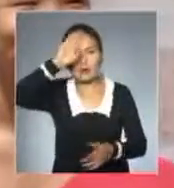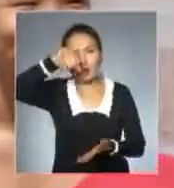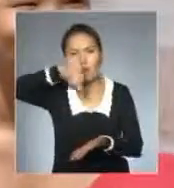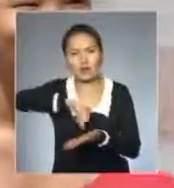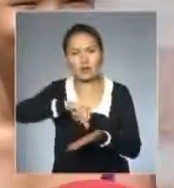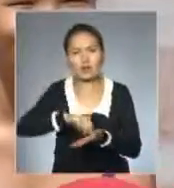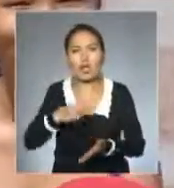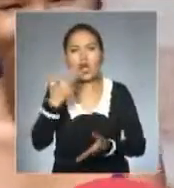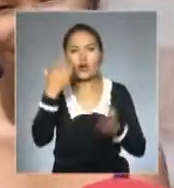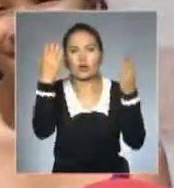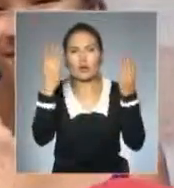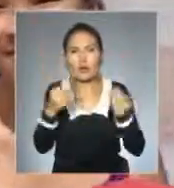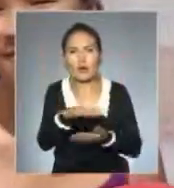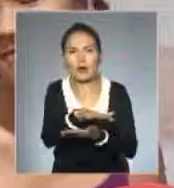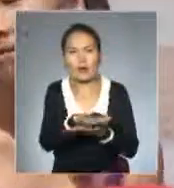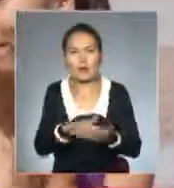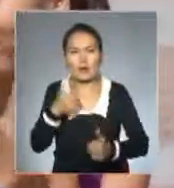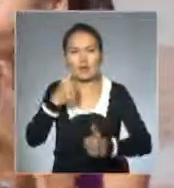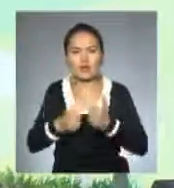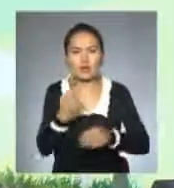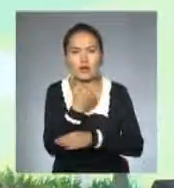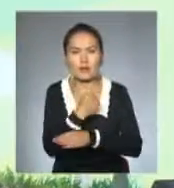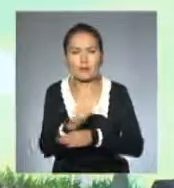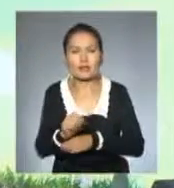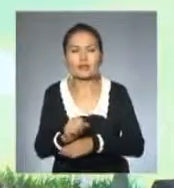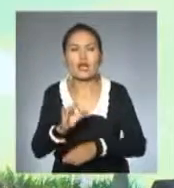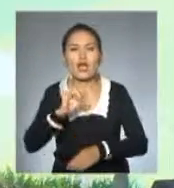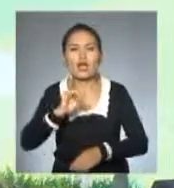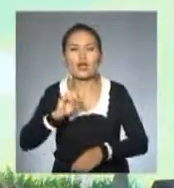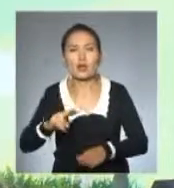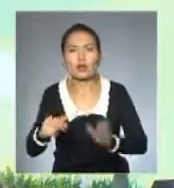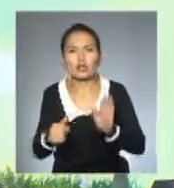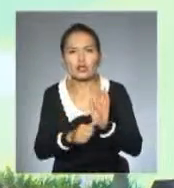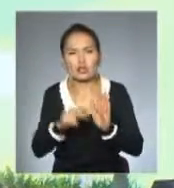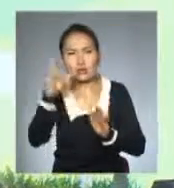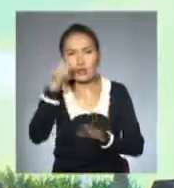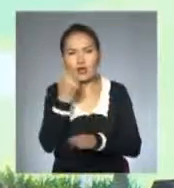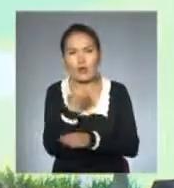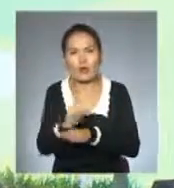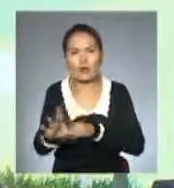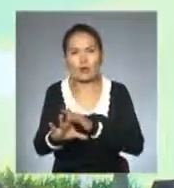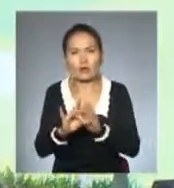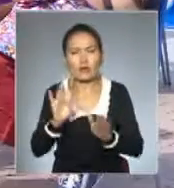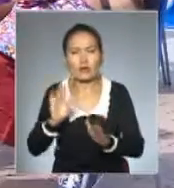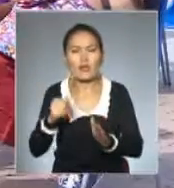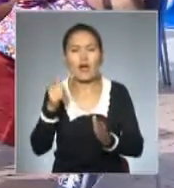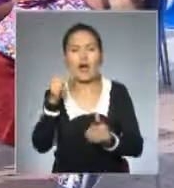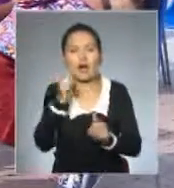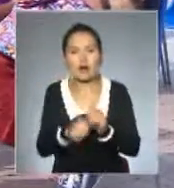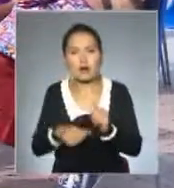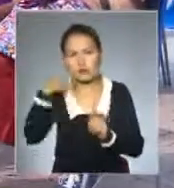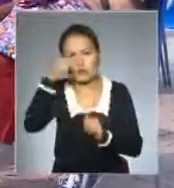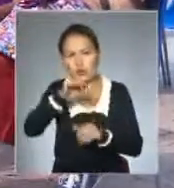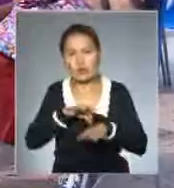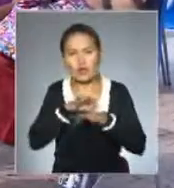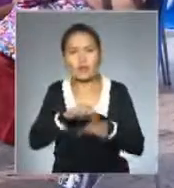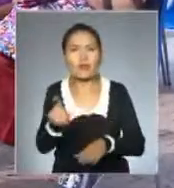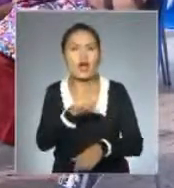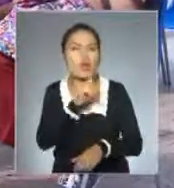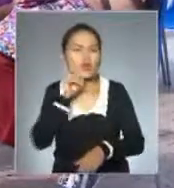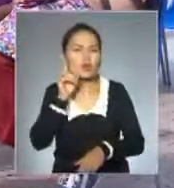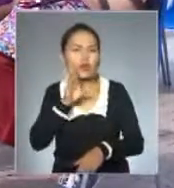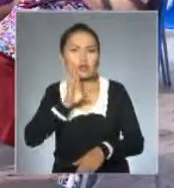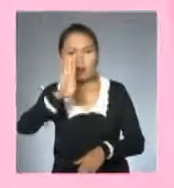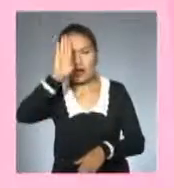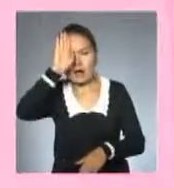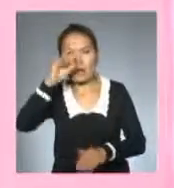түсуде. 3 күнге жалғасатын байқау жеңімпаздары шілденің 6-сы күні белгілі болады. 6 жыл қатарынан бас қала мызда өтіп жатқан жас таланттар